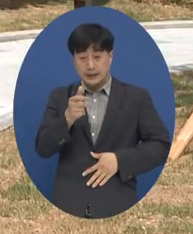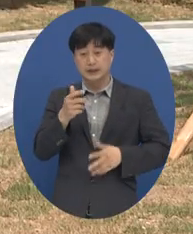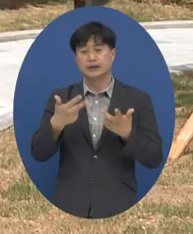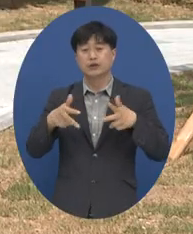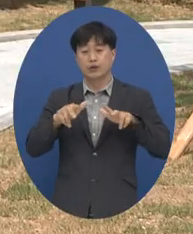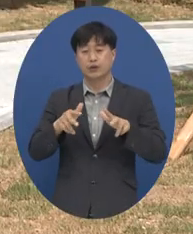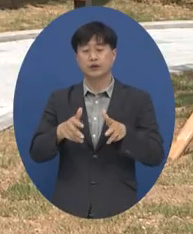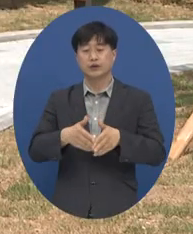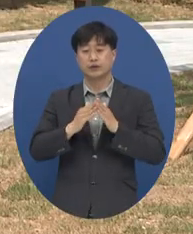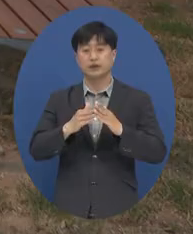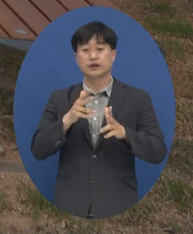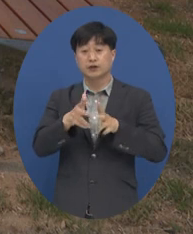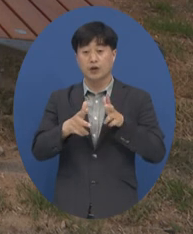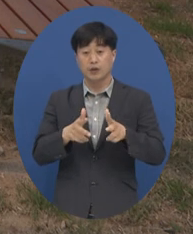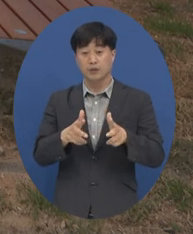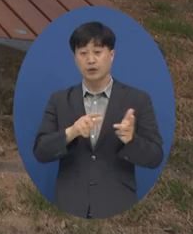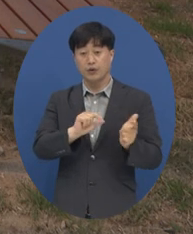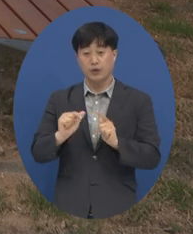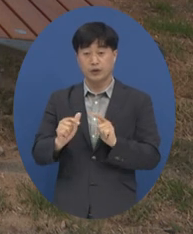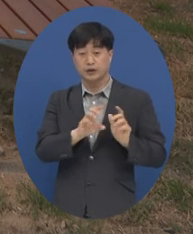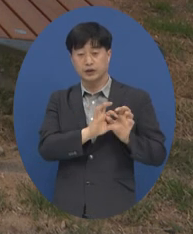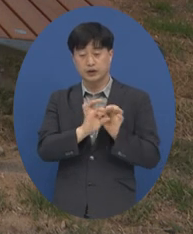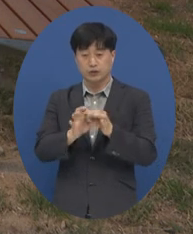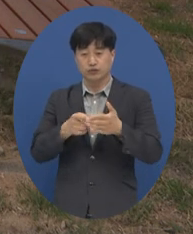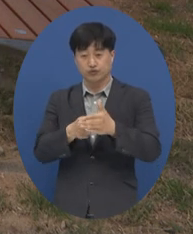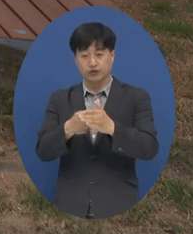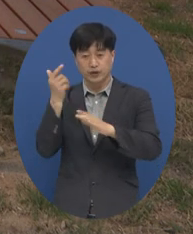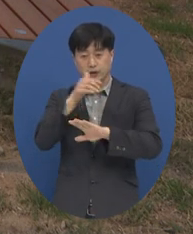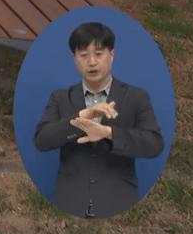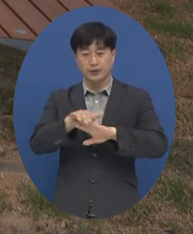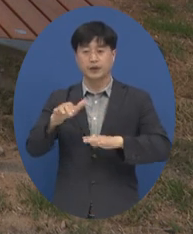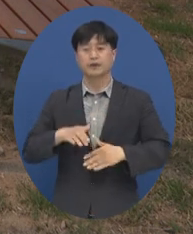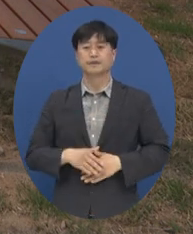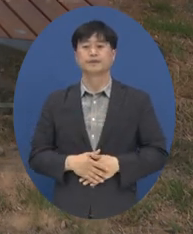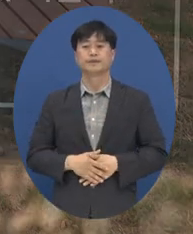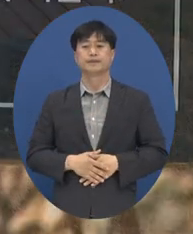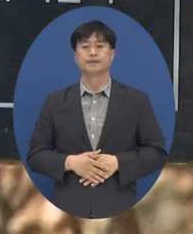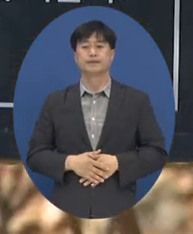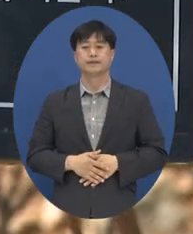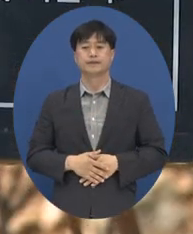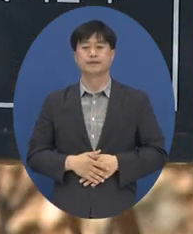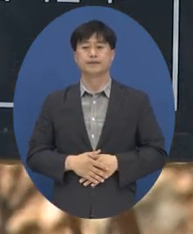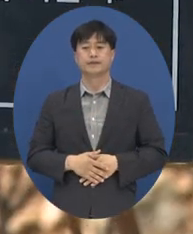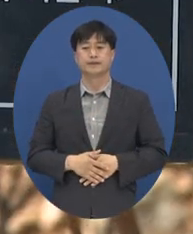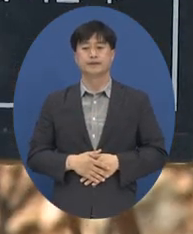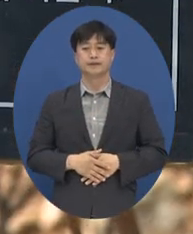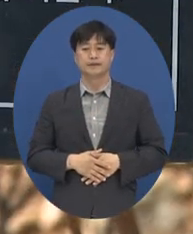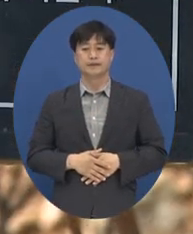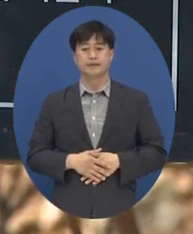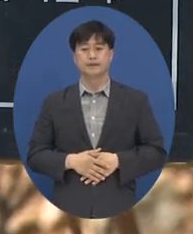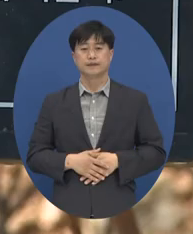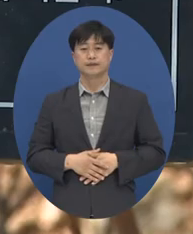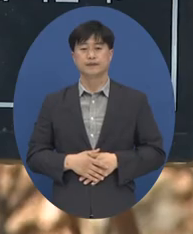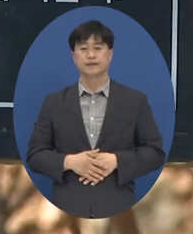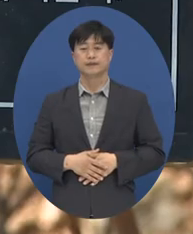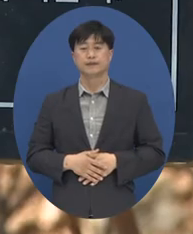사업 등 정원 정책들을 지속적으로 추진한다는 구상입니다. 경기지TV 구영슬입니다.